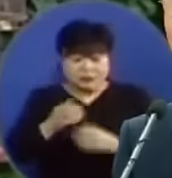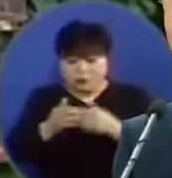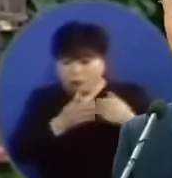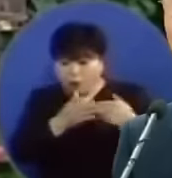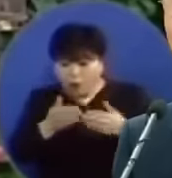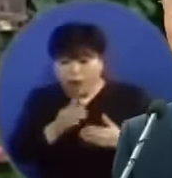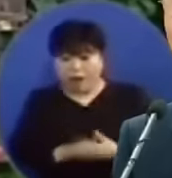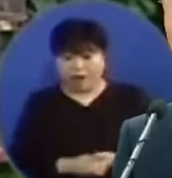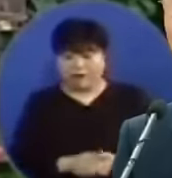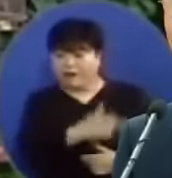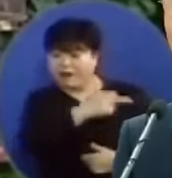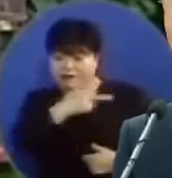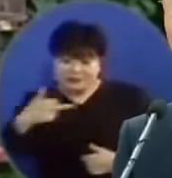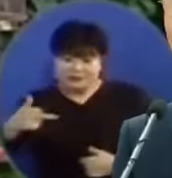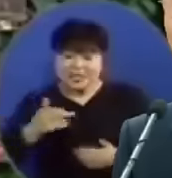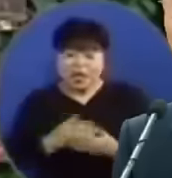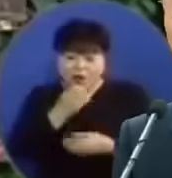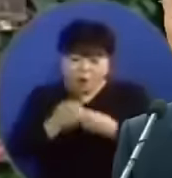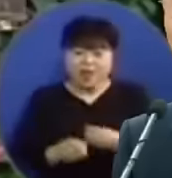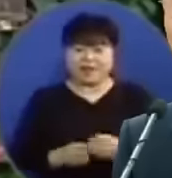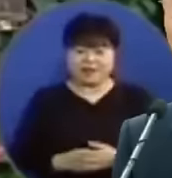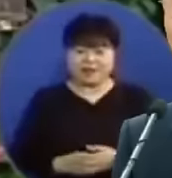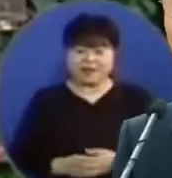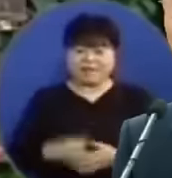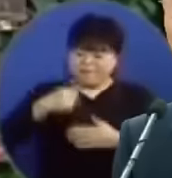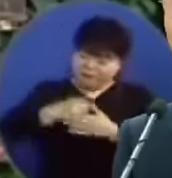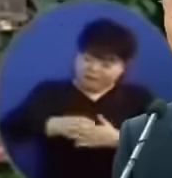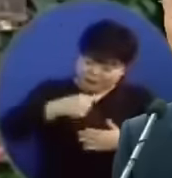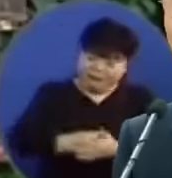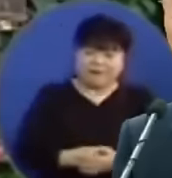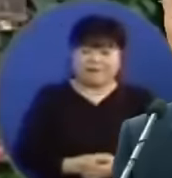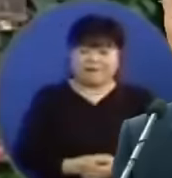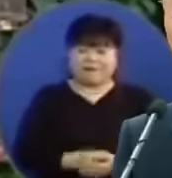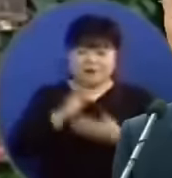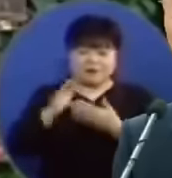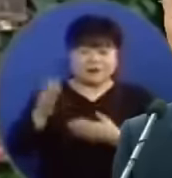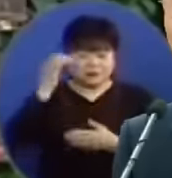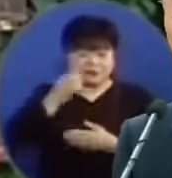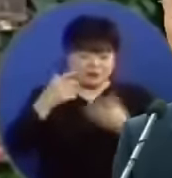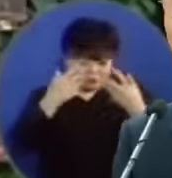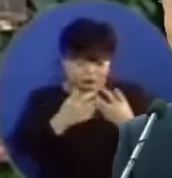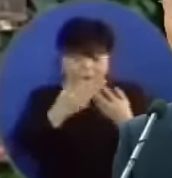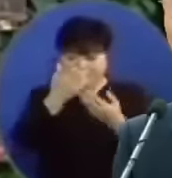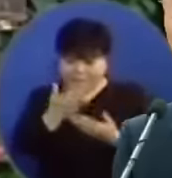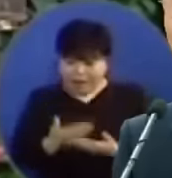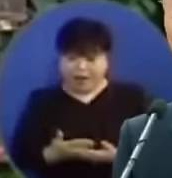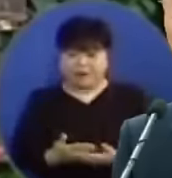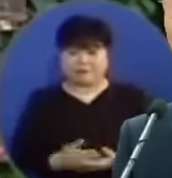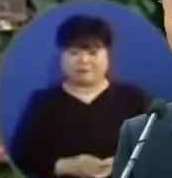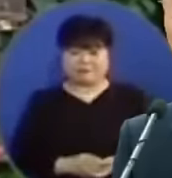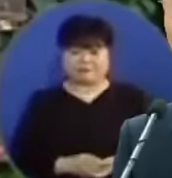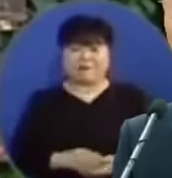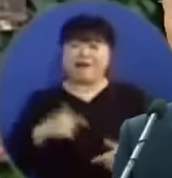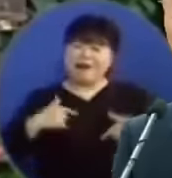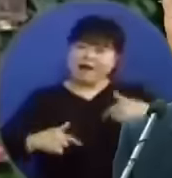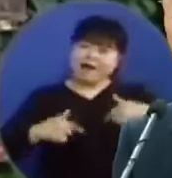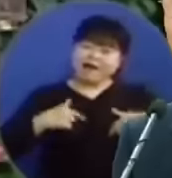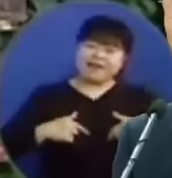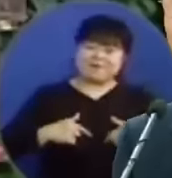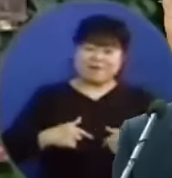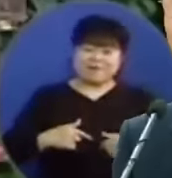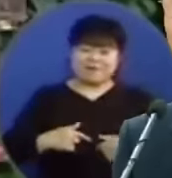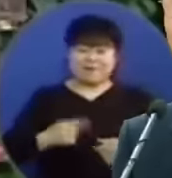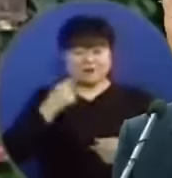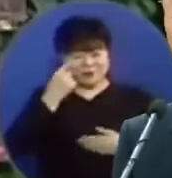체험하고 크게 회개하고 자부하고 통곡했습니다. 그후 그는 성령으로 충만하여 얼마나 기뻐하는지 저에게